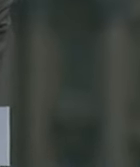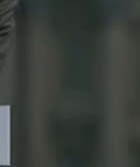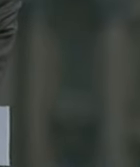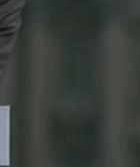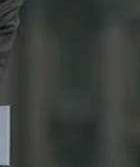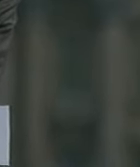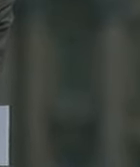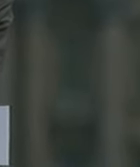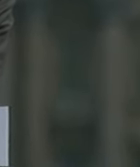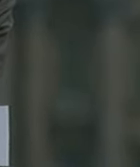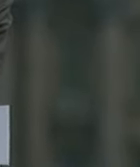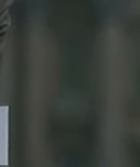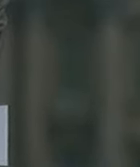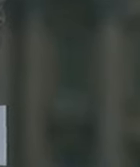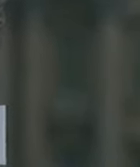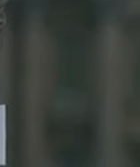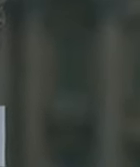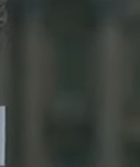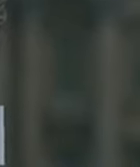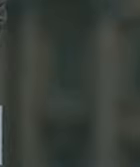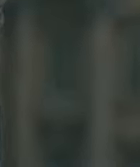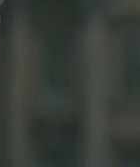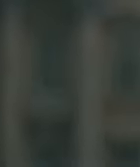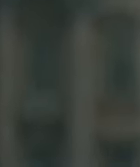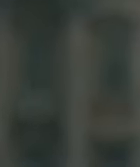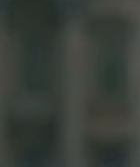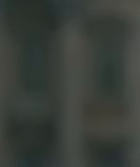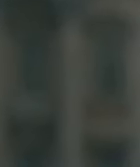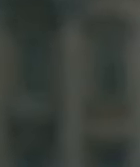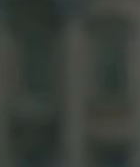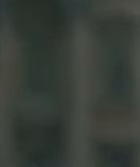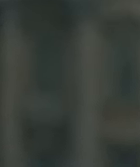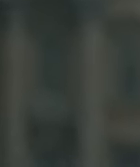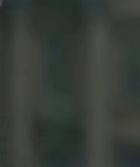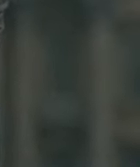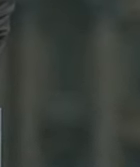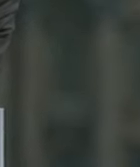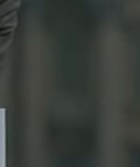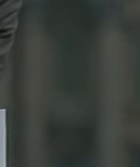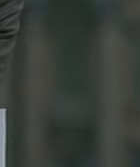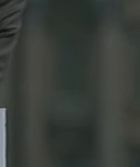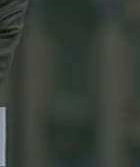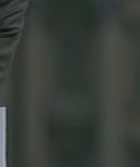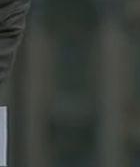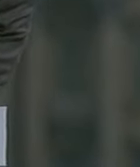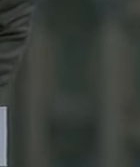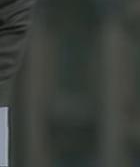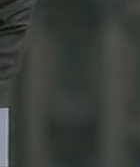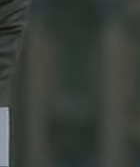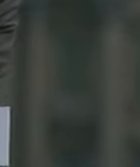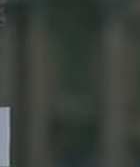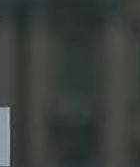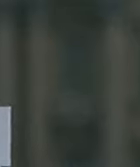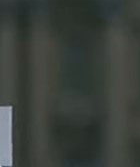Jean-Pierre rafarin merci à toi Alain Jupé merci Jean-François Copé bernardyet